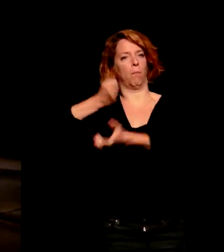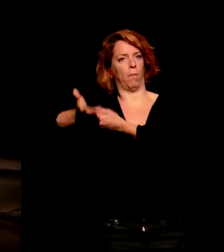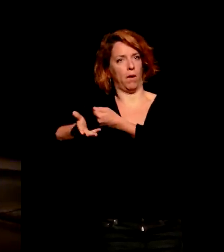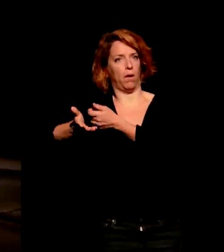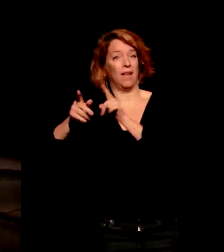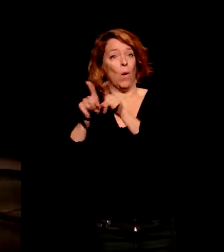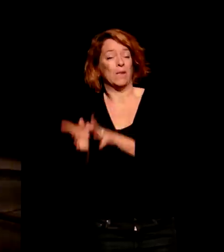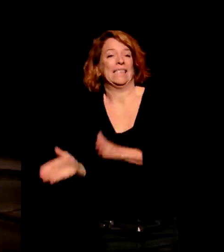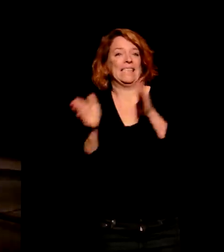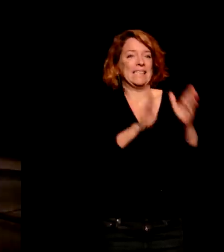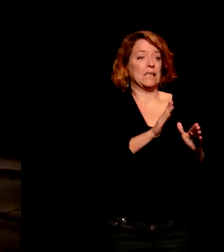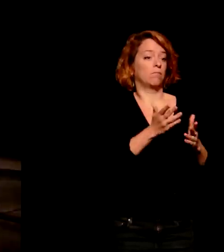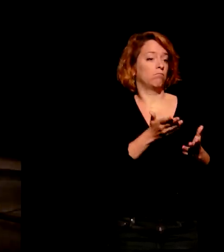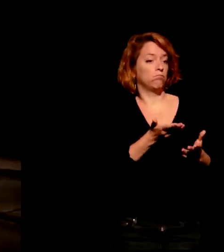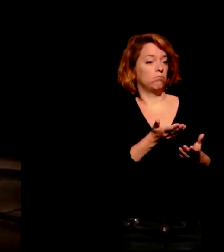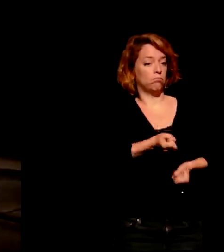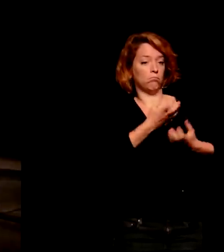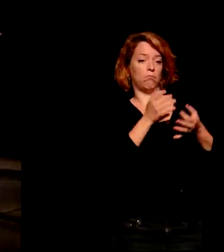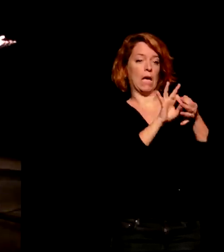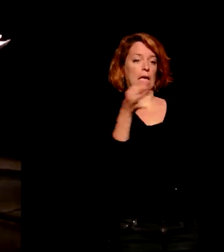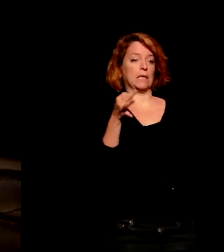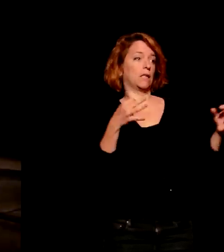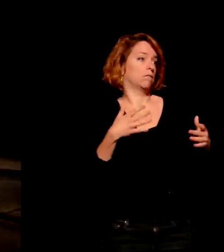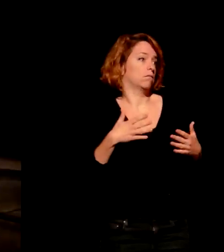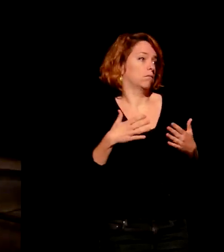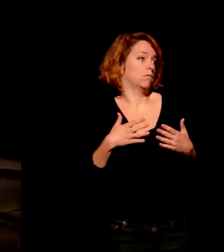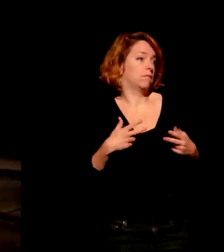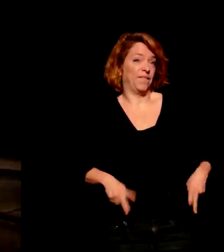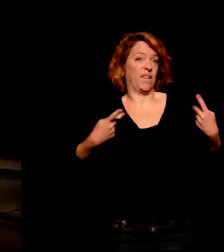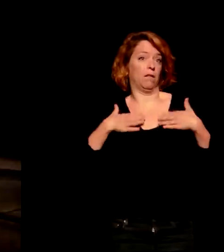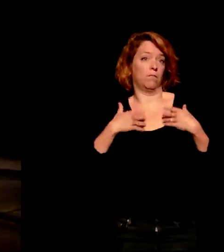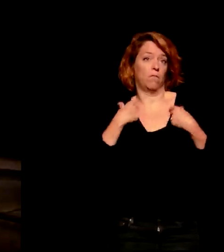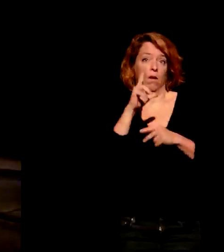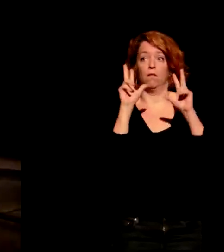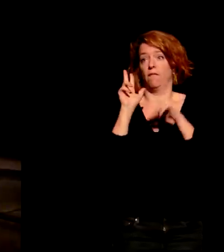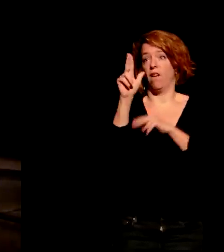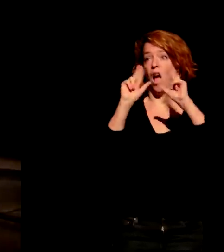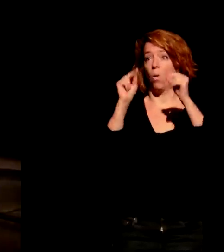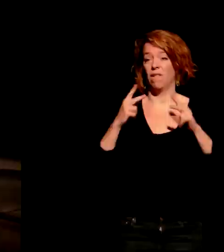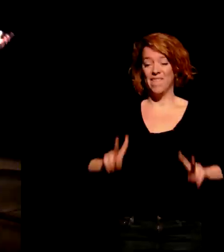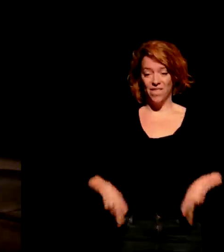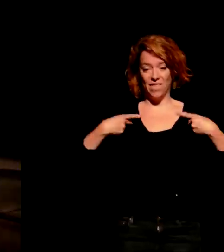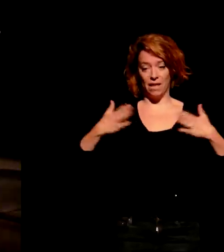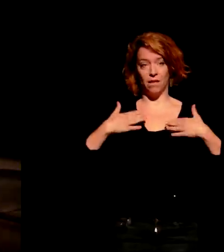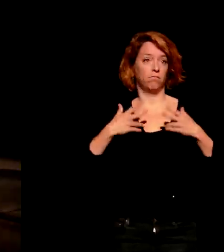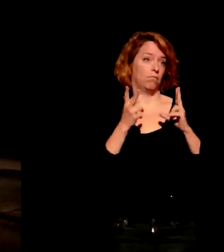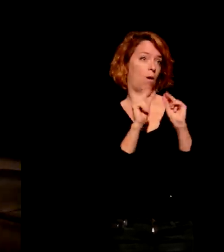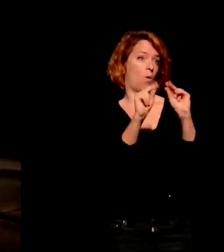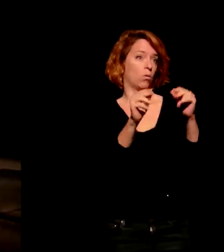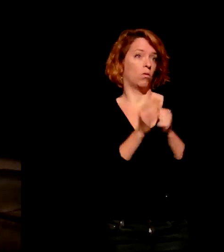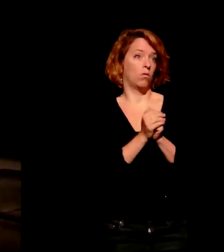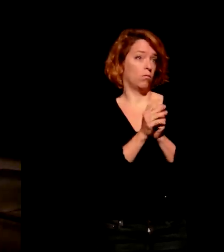récit d'expérience, du récit de ma vie en l'occurrence, je vais vous raconter ma vie. Et à travers ça, on va essayer de